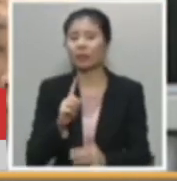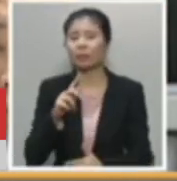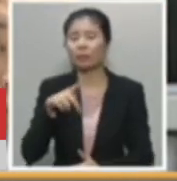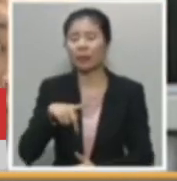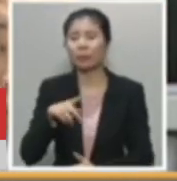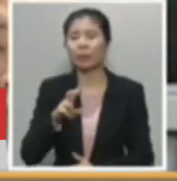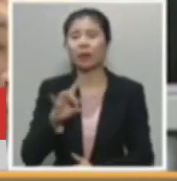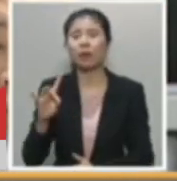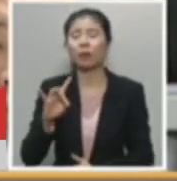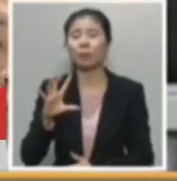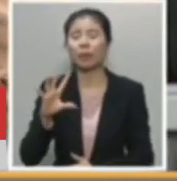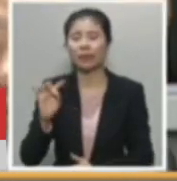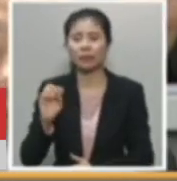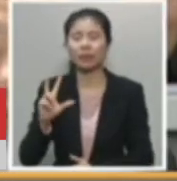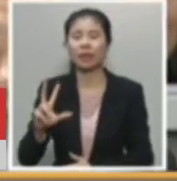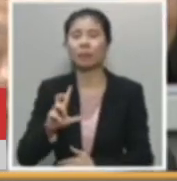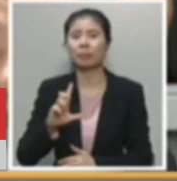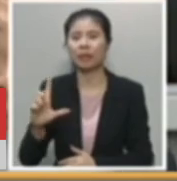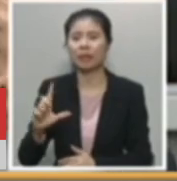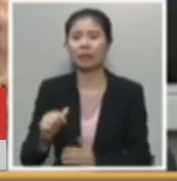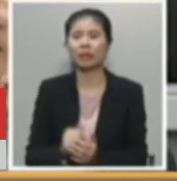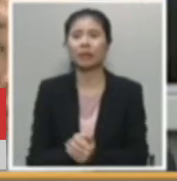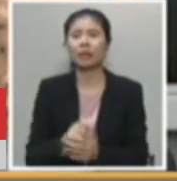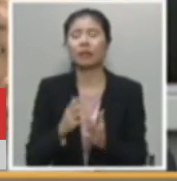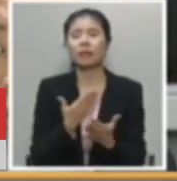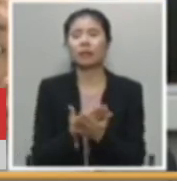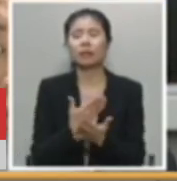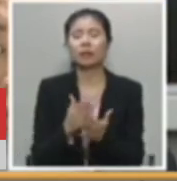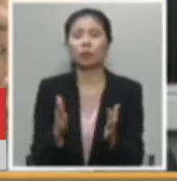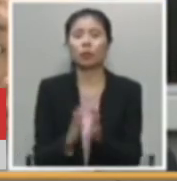านครับตัดลง21ล้านบาท